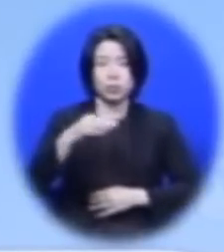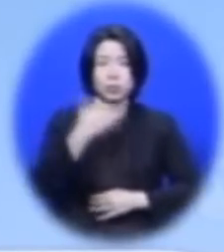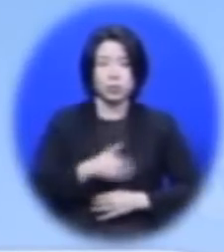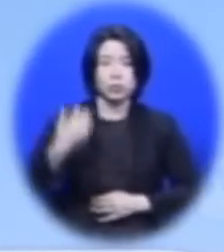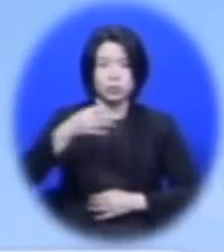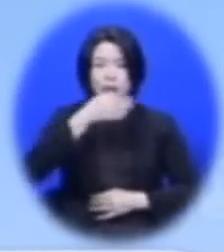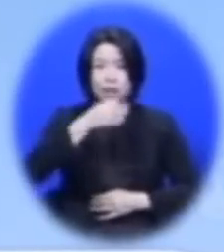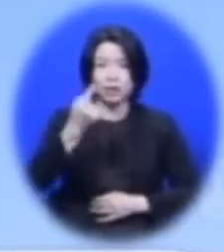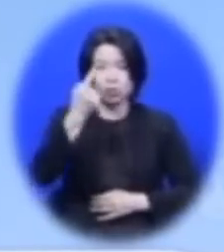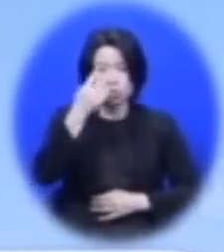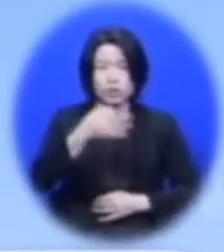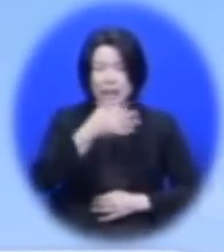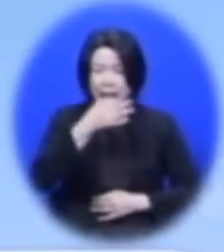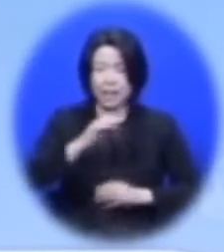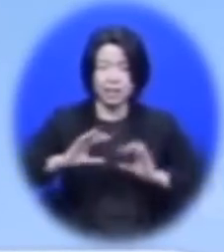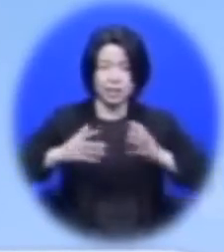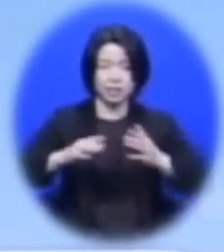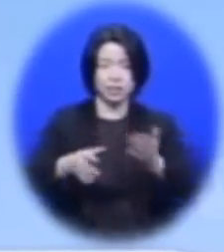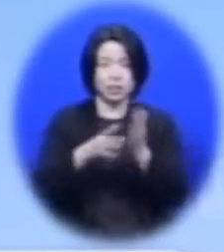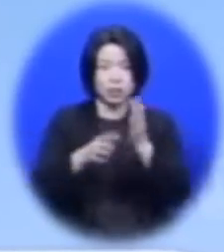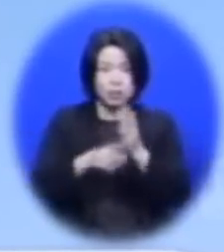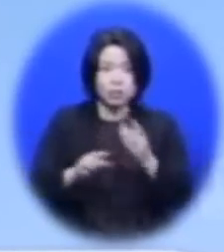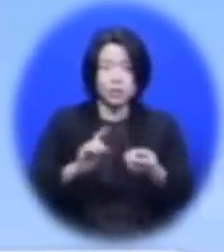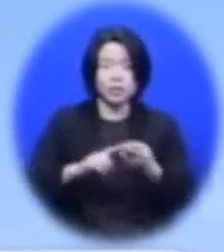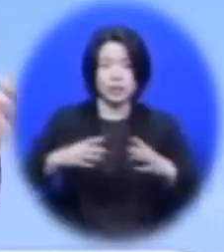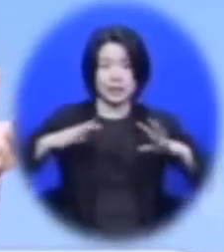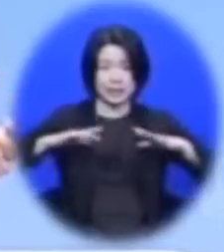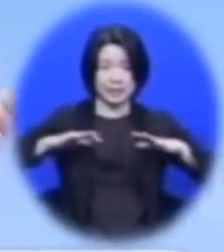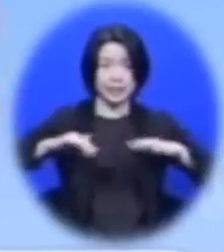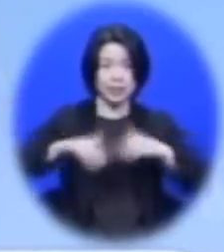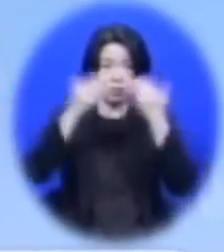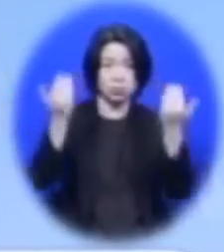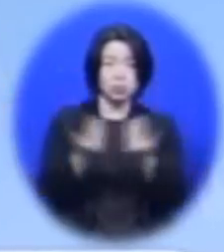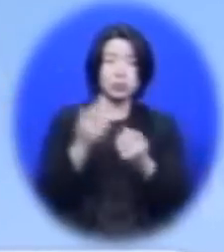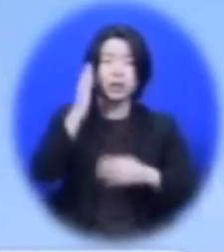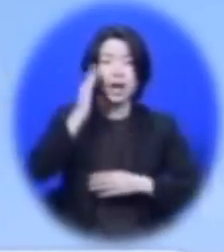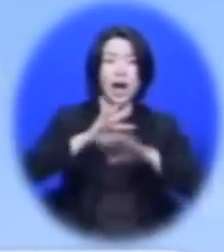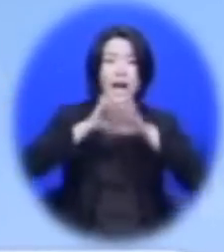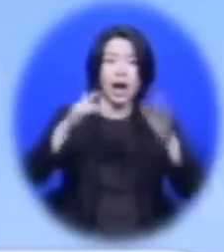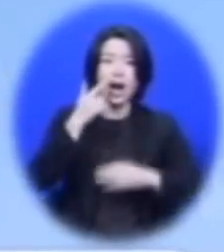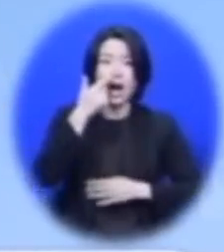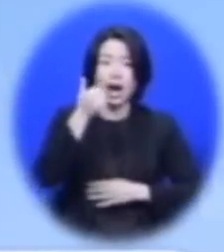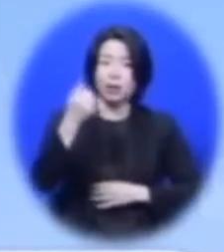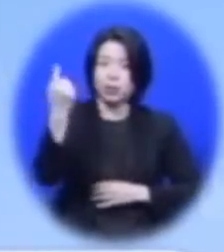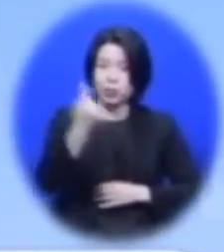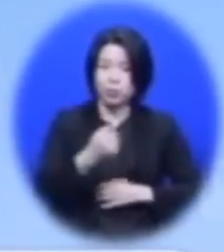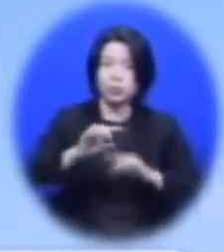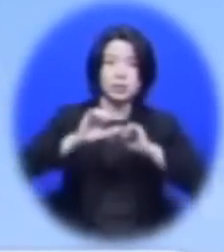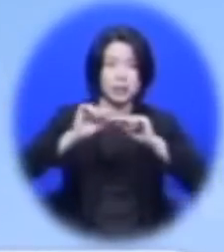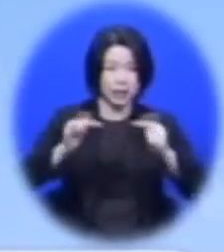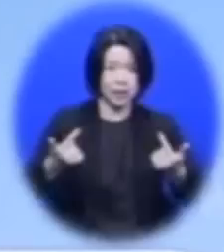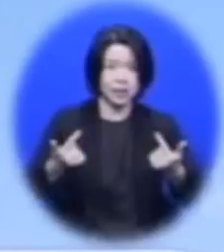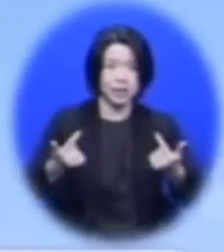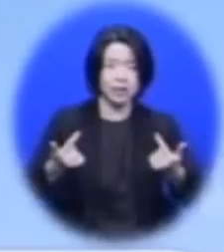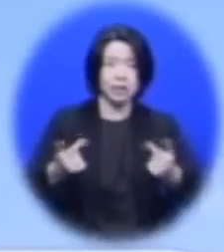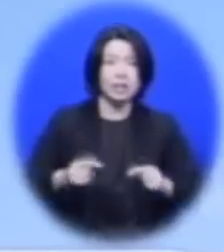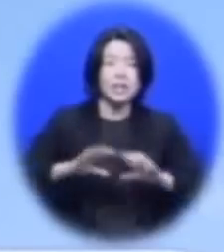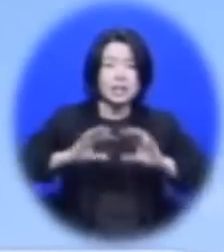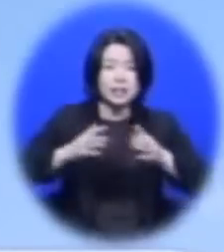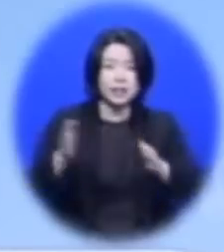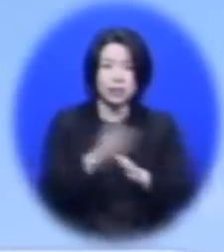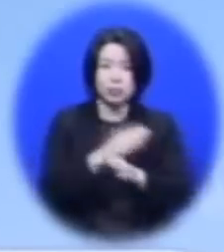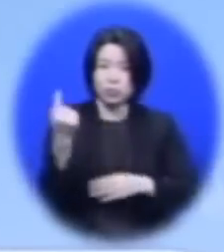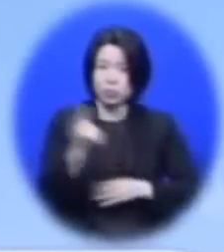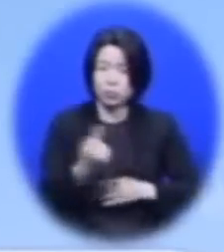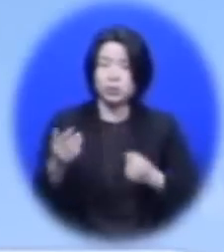눈의 욕망과 세상 살림에 대한 자랑은 모두 하늘 아버지에게서 온 것이 아니라 세상에서 온